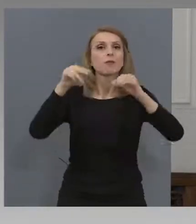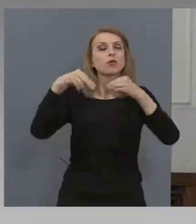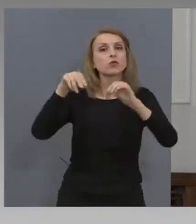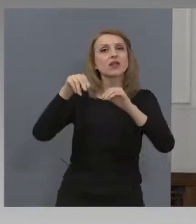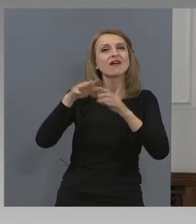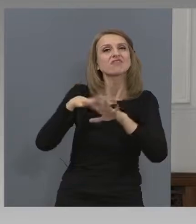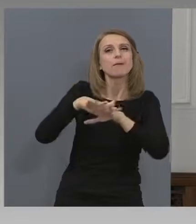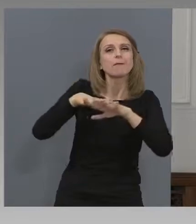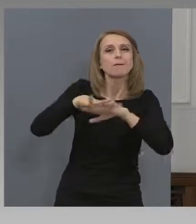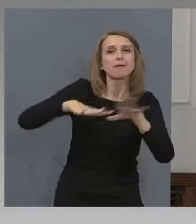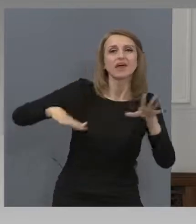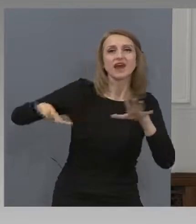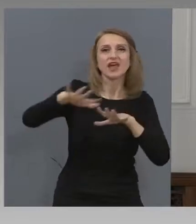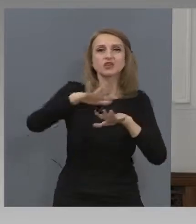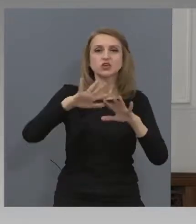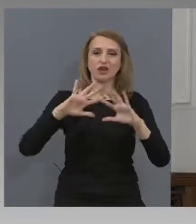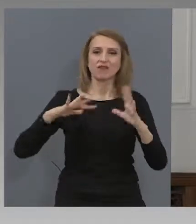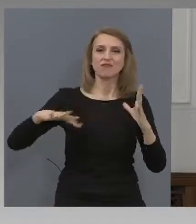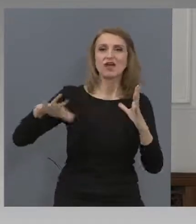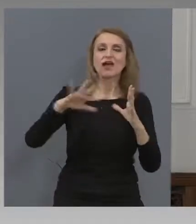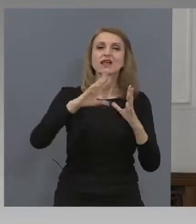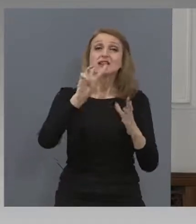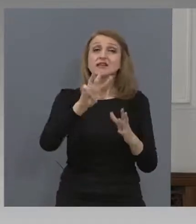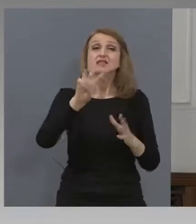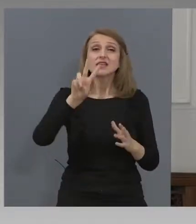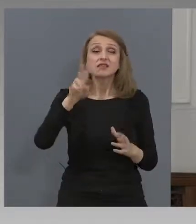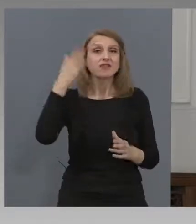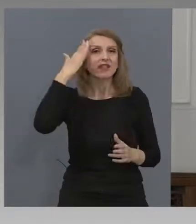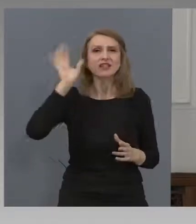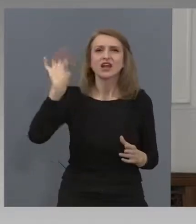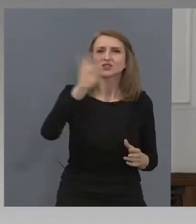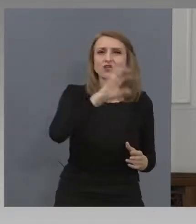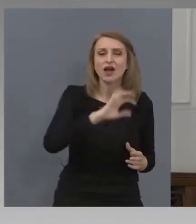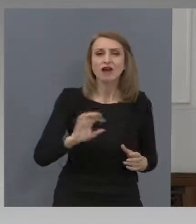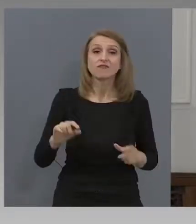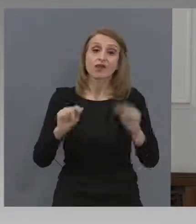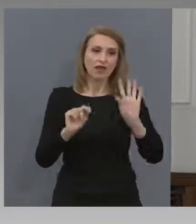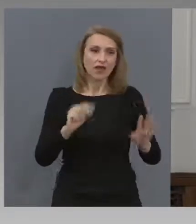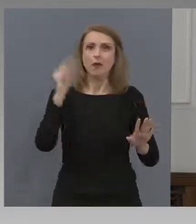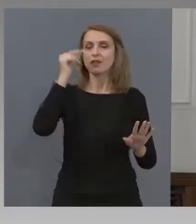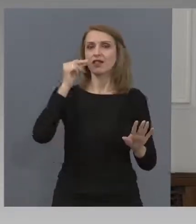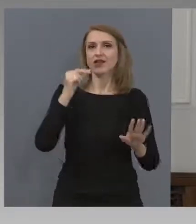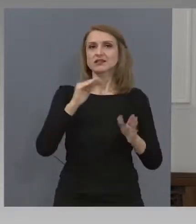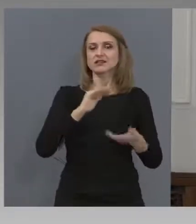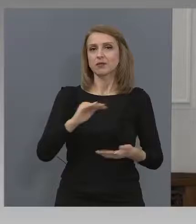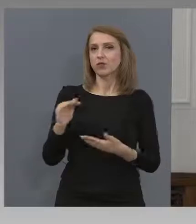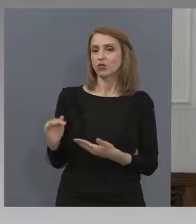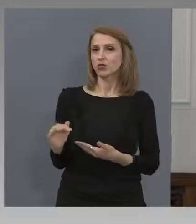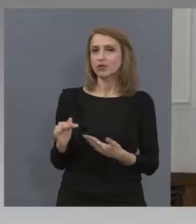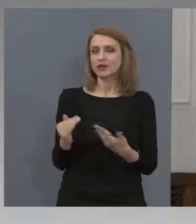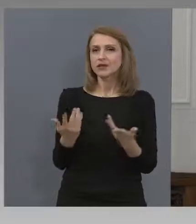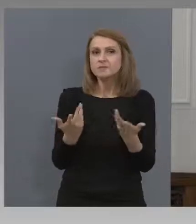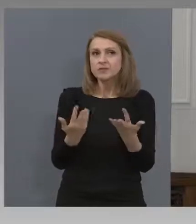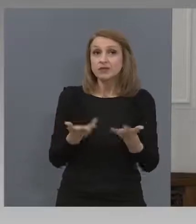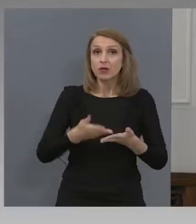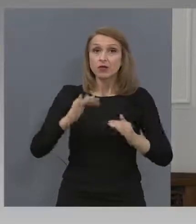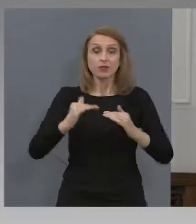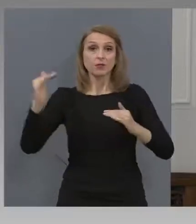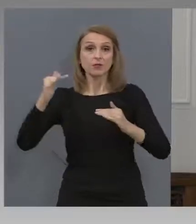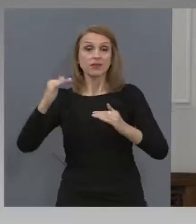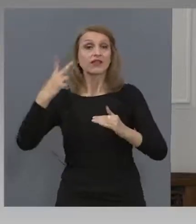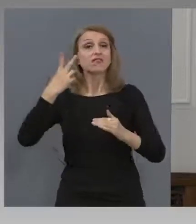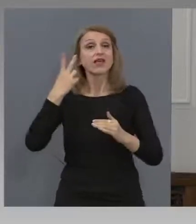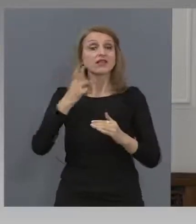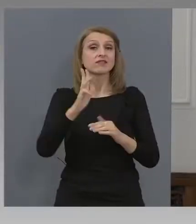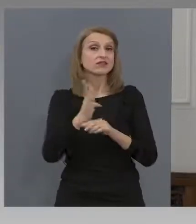от около 11 000 магазина в 32 държави на своите продукти. Това го давам само като пример, за да илюстрирам, че